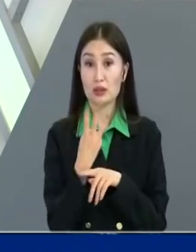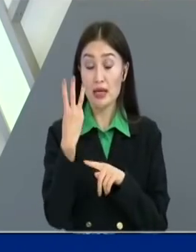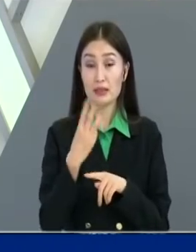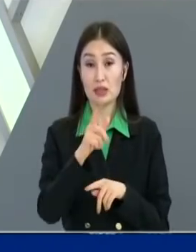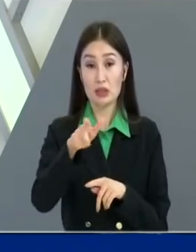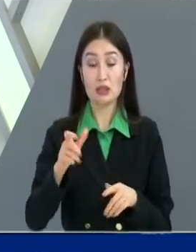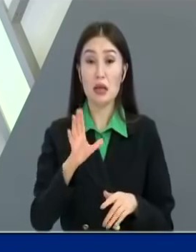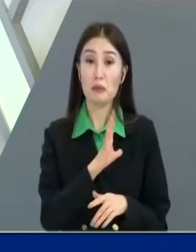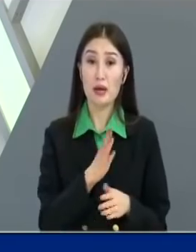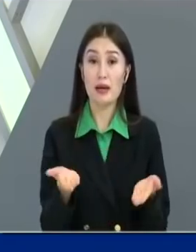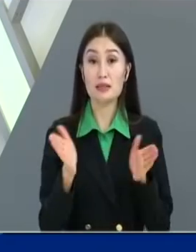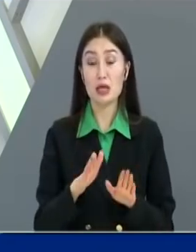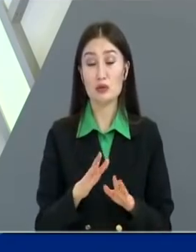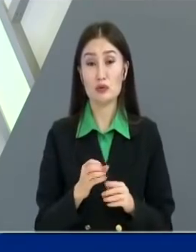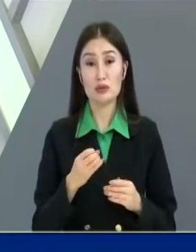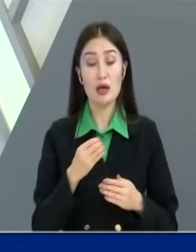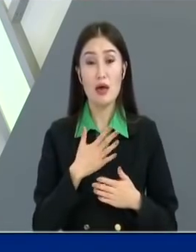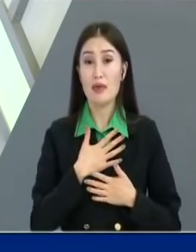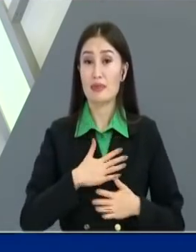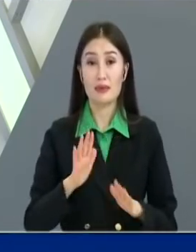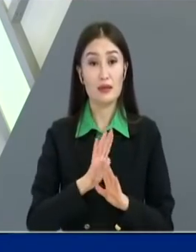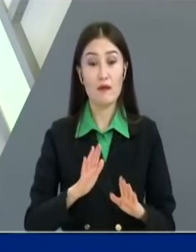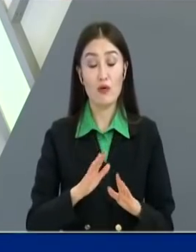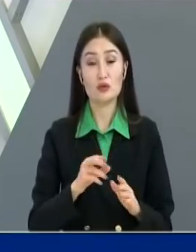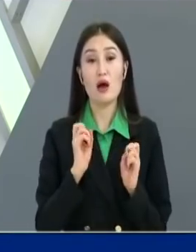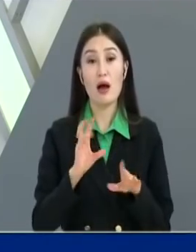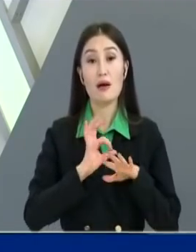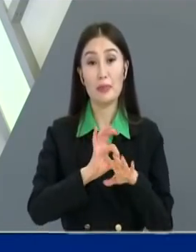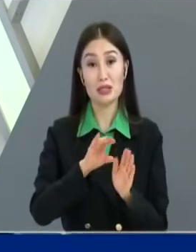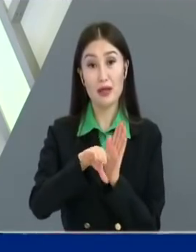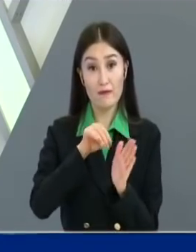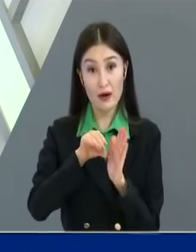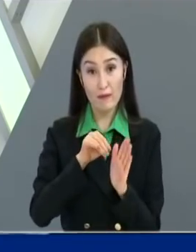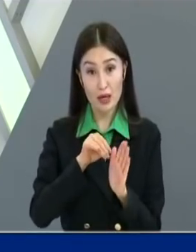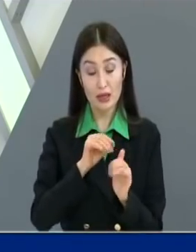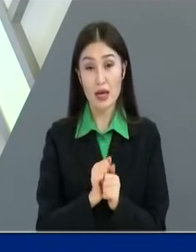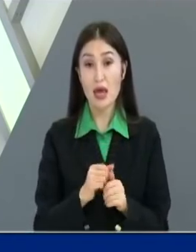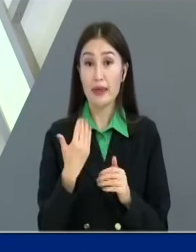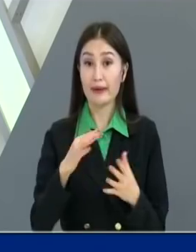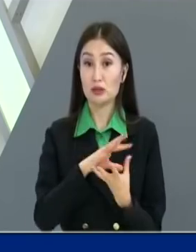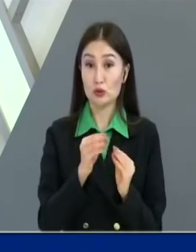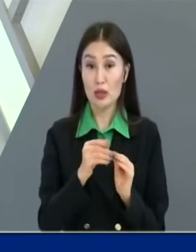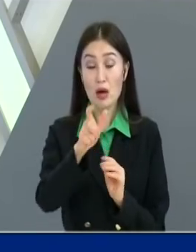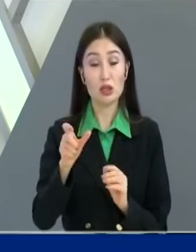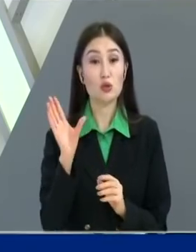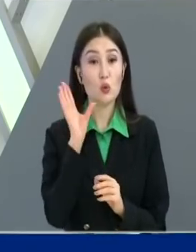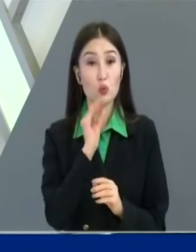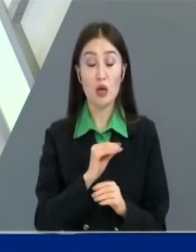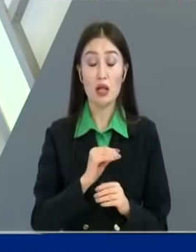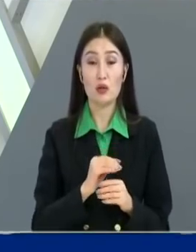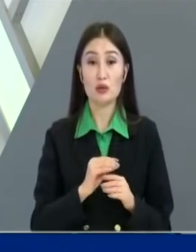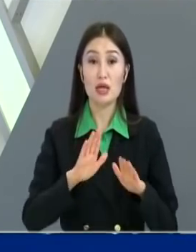и остаются претензии к тому, как прошли выборы депутатов парламента и к их результатам. И гражданам удалось довести